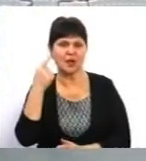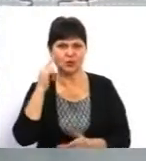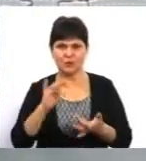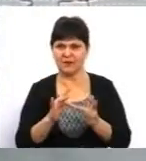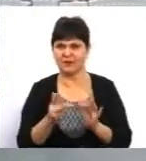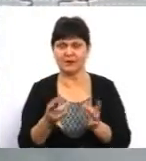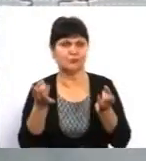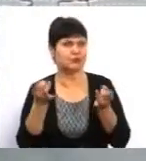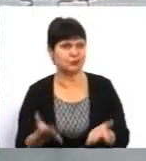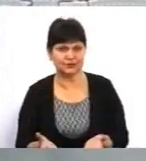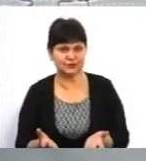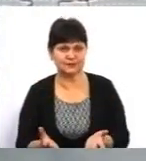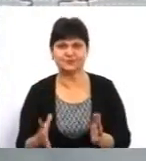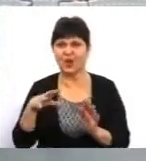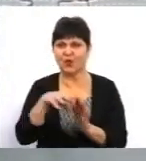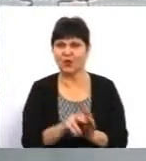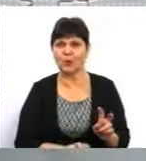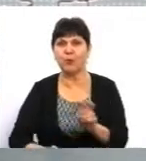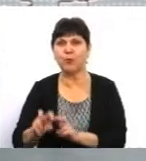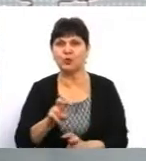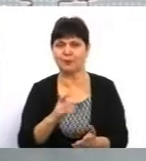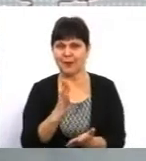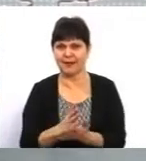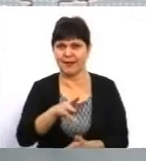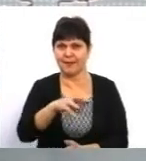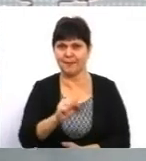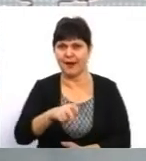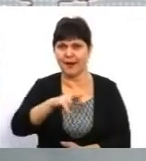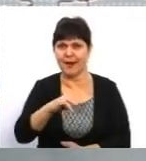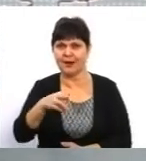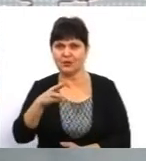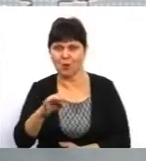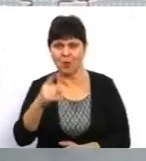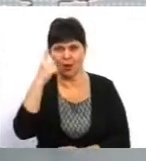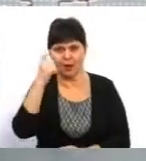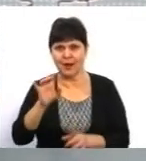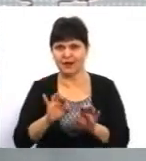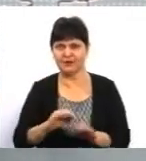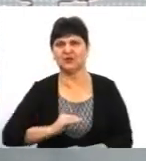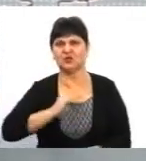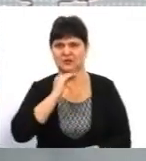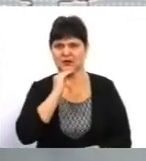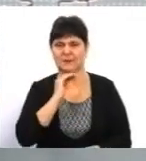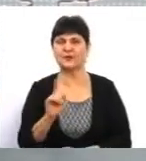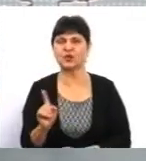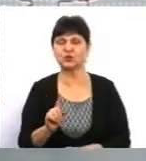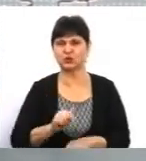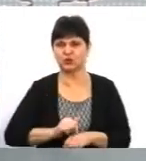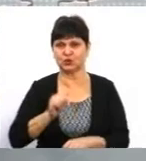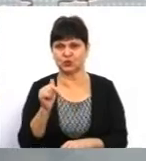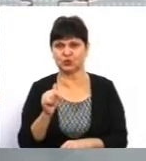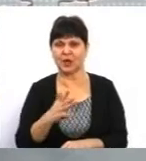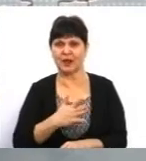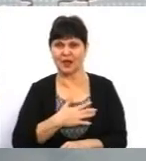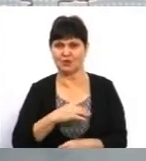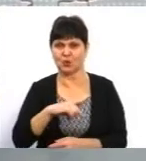просто. Вводимо в пошуку Е-малятко і інформації більш ніж достатньо. А що стосується безпосередньо нашого